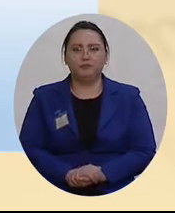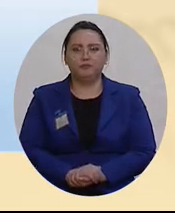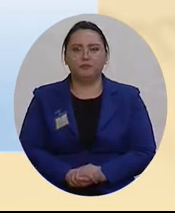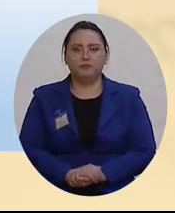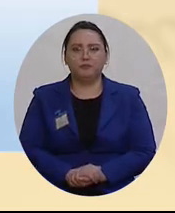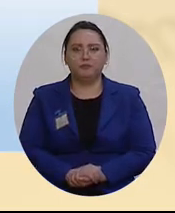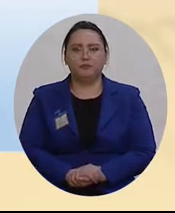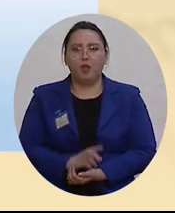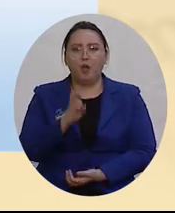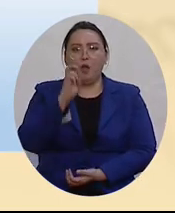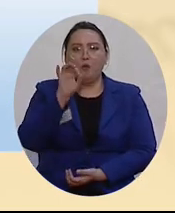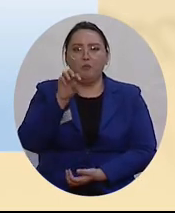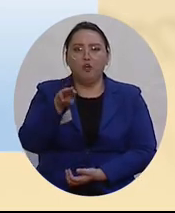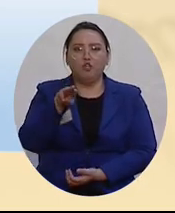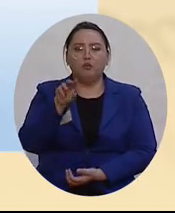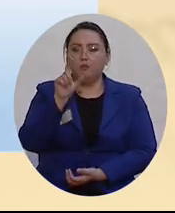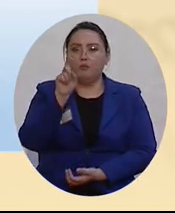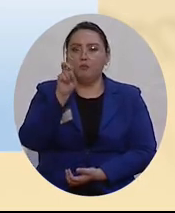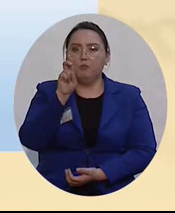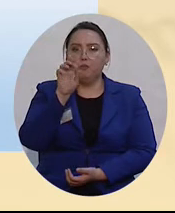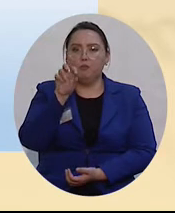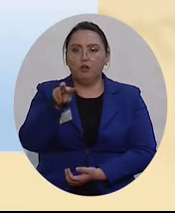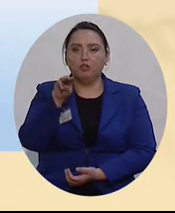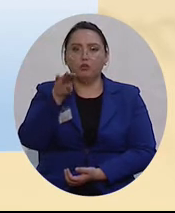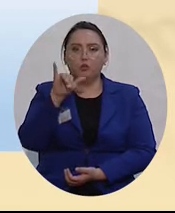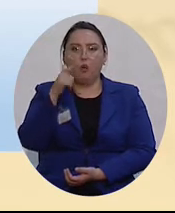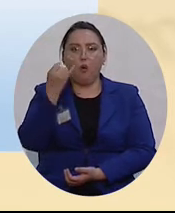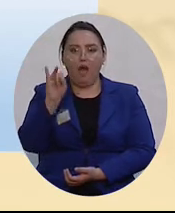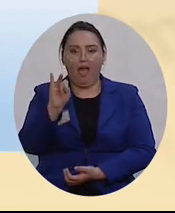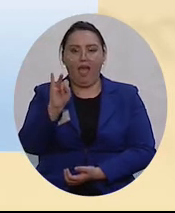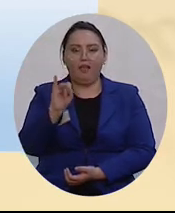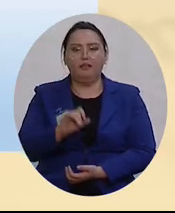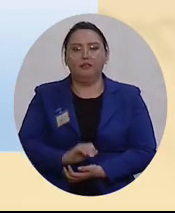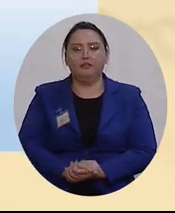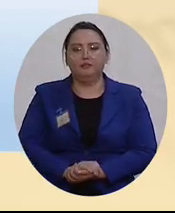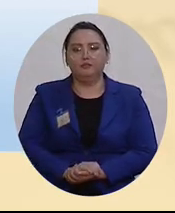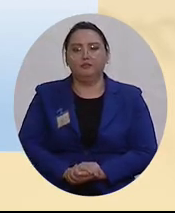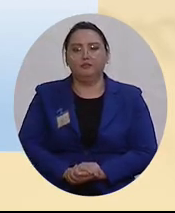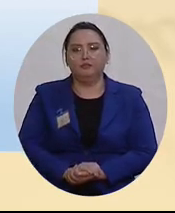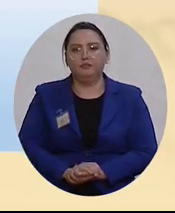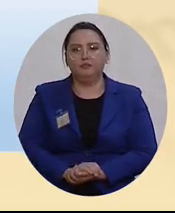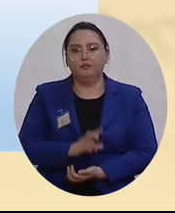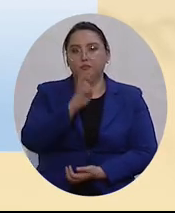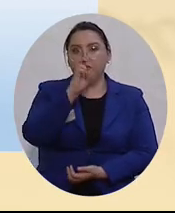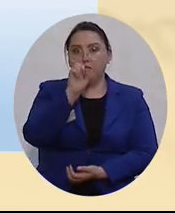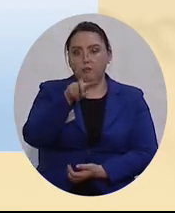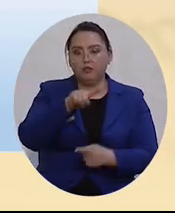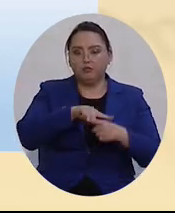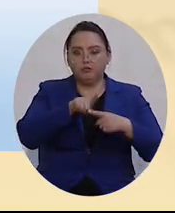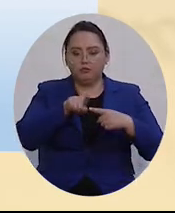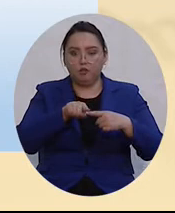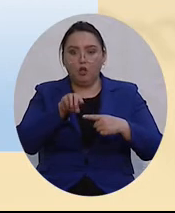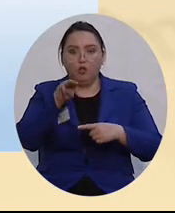За болтугай гэдэг үгний тугай нөхцөл бол бичлэг дуудлагын тохирох учраас бол гэдэг язгуур дээрээ туугай